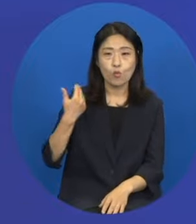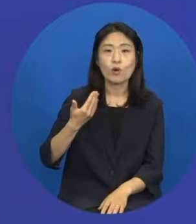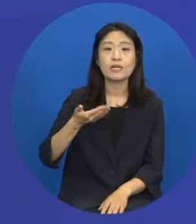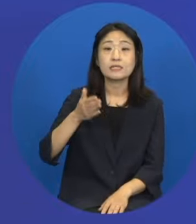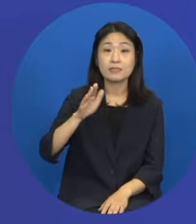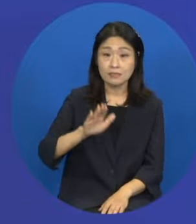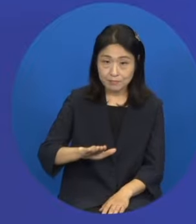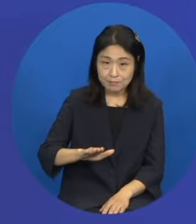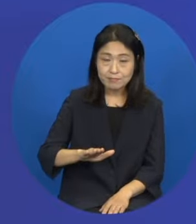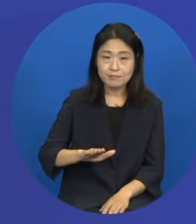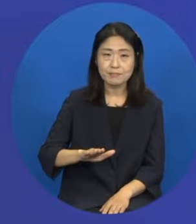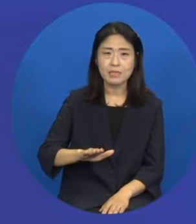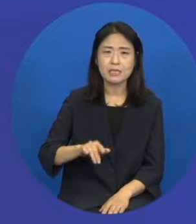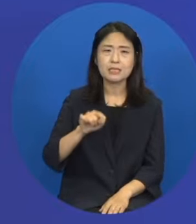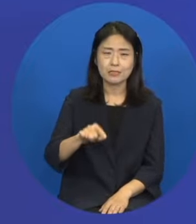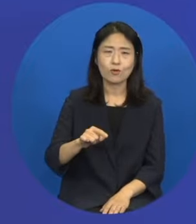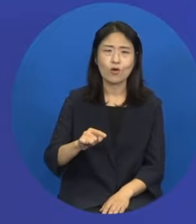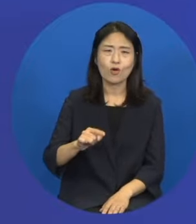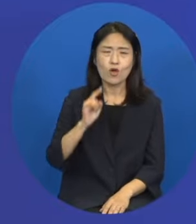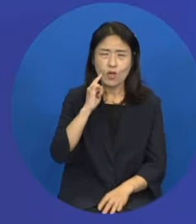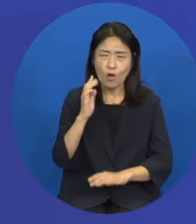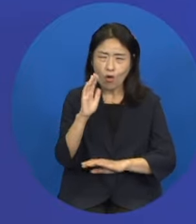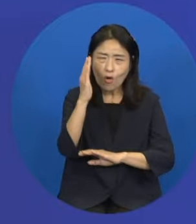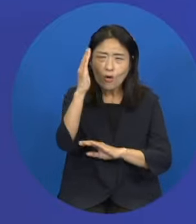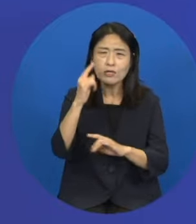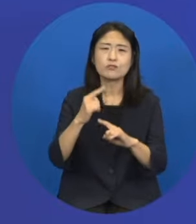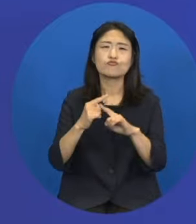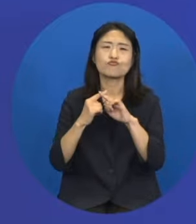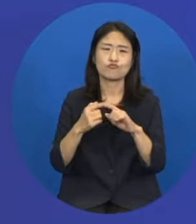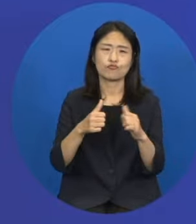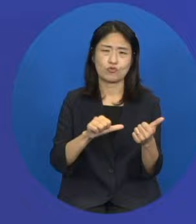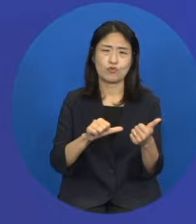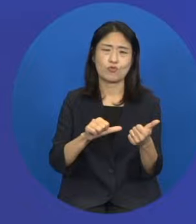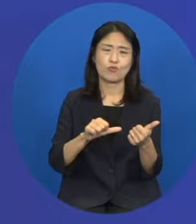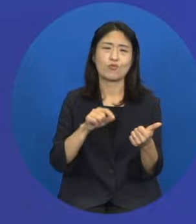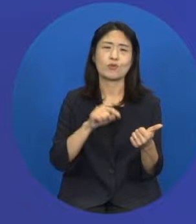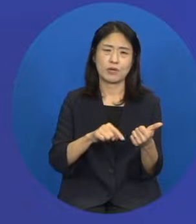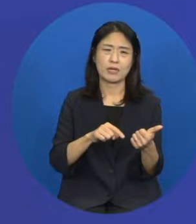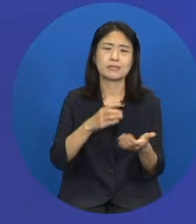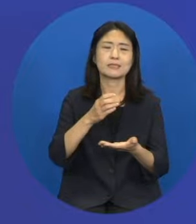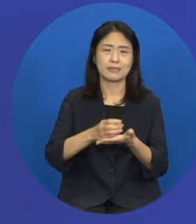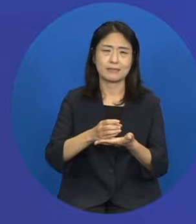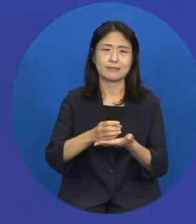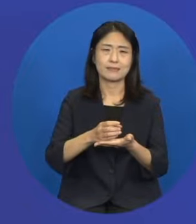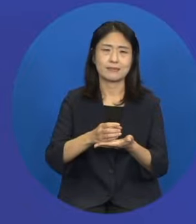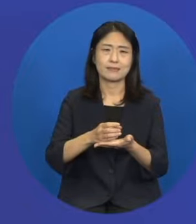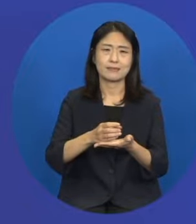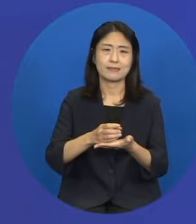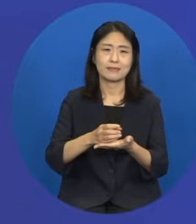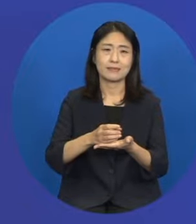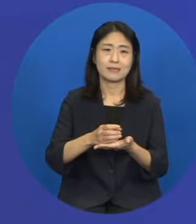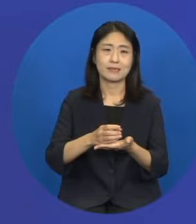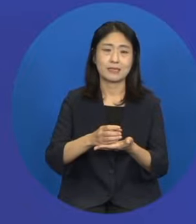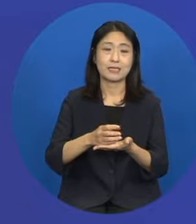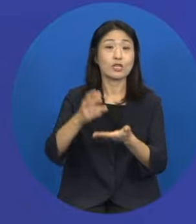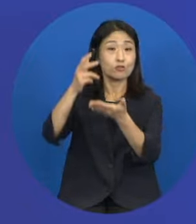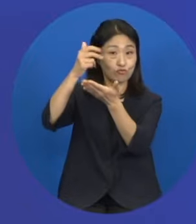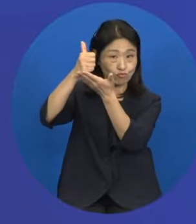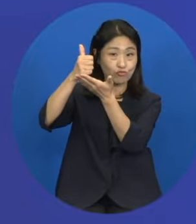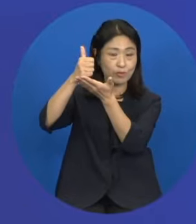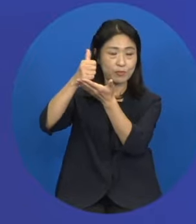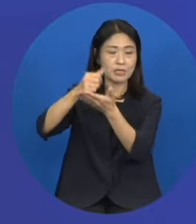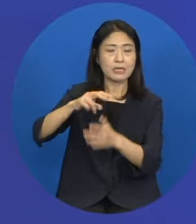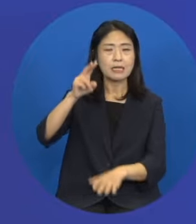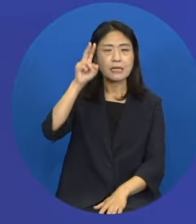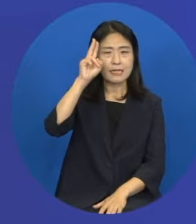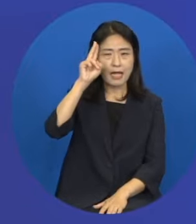순교의 잔이었습니다. 그리고 주님은 그 야고보의 기도를 들어주셨어요.